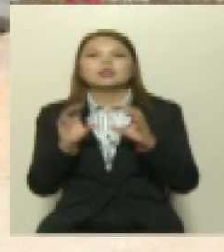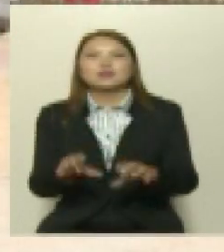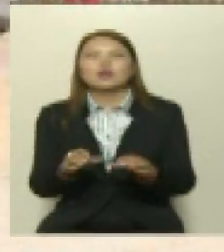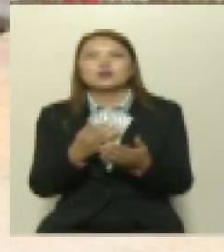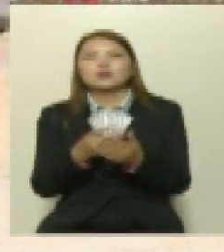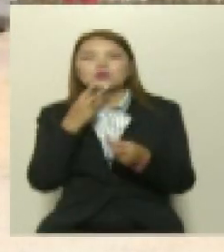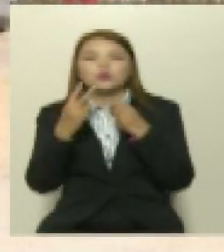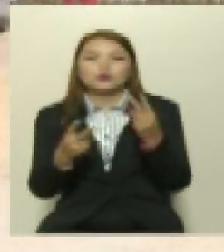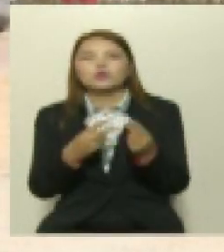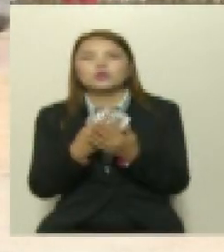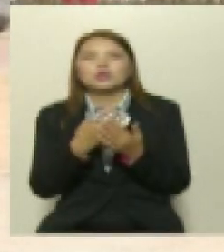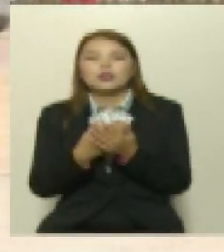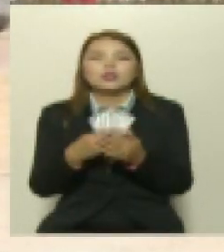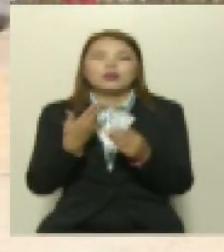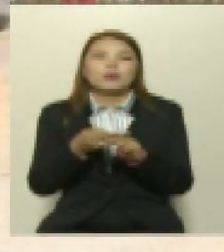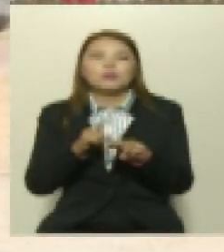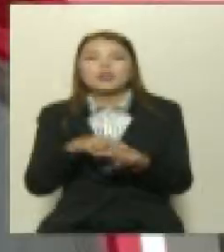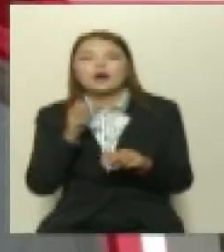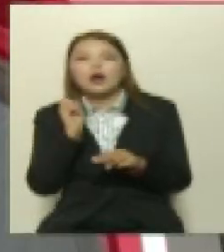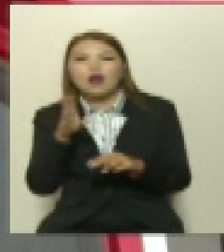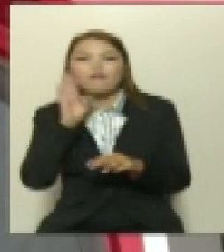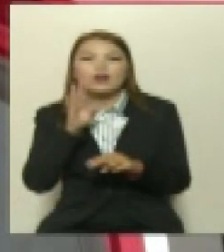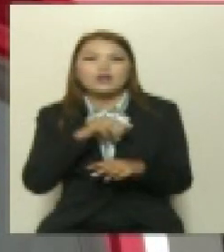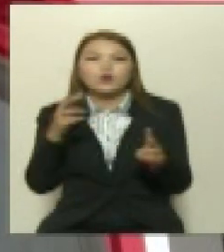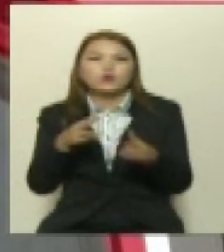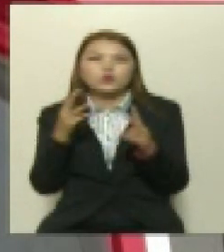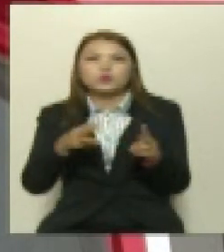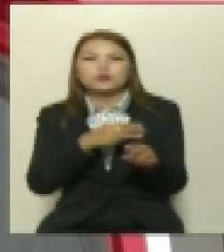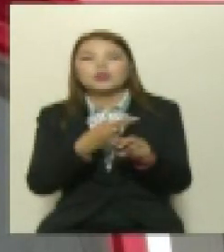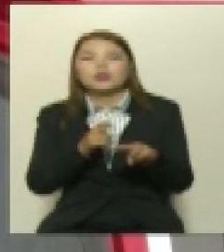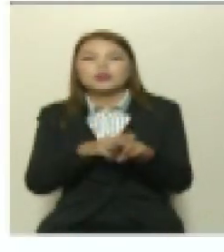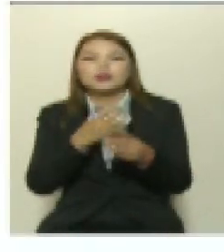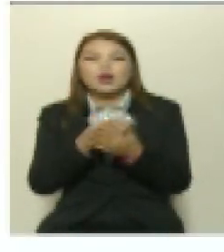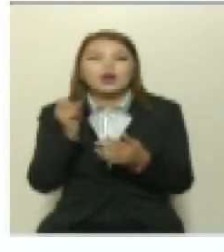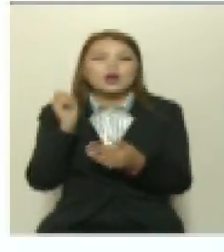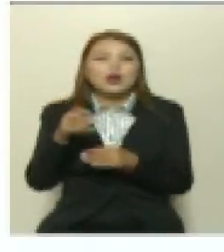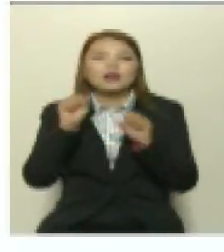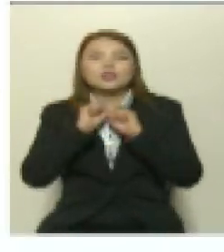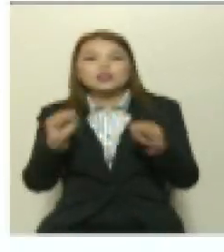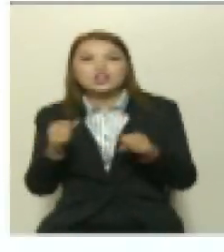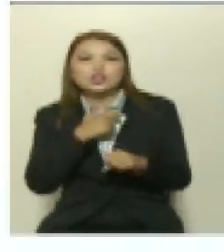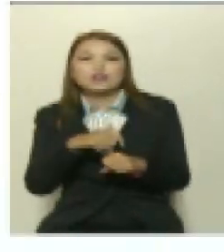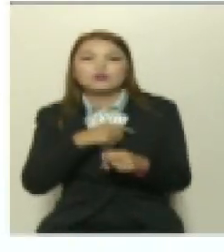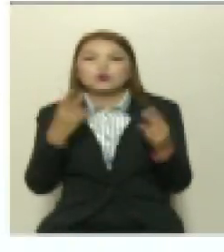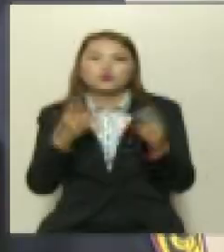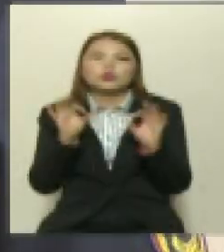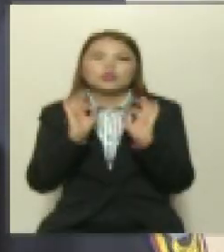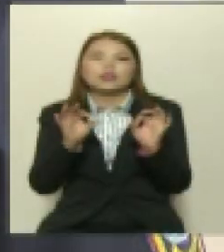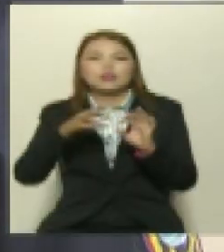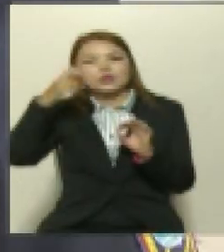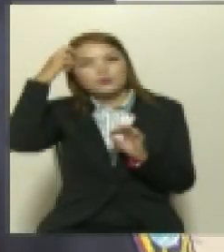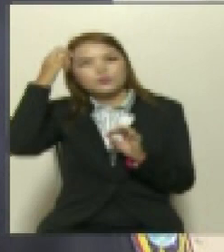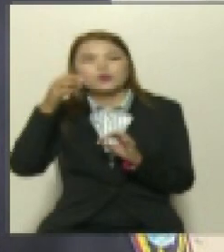ілінген. Өрт сөндіру техникасы үлгісіндегі аялдама ақтаулықтарға тілсіз жау кезінде қалай қорғану керек екенін еске салады.